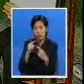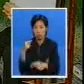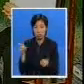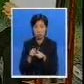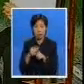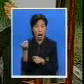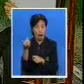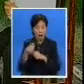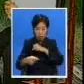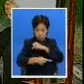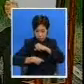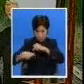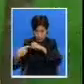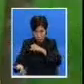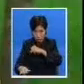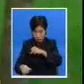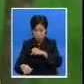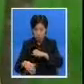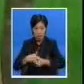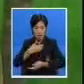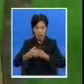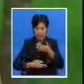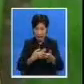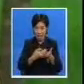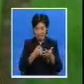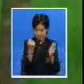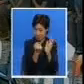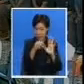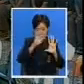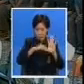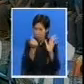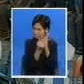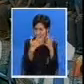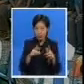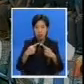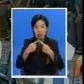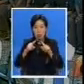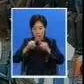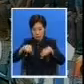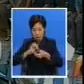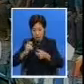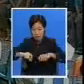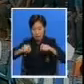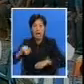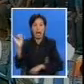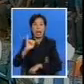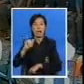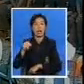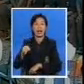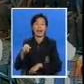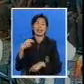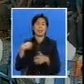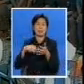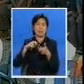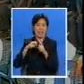ปขายเนี่ยโดยขึ้นทะเบียนแล้วแต่ยังไม่ได้ทำสัญญา ครับ นะกรณีแบบนี้เคยเกิดขึ้นกับข้าวโพด ครับ นะครับและครม.